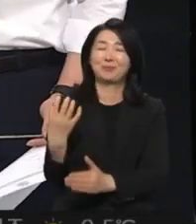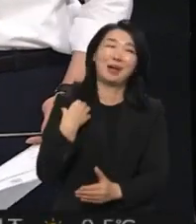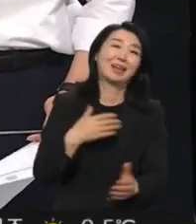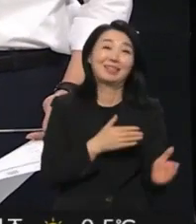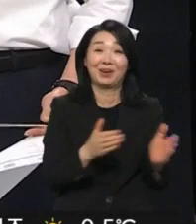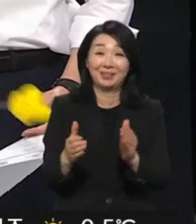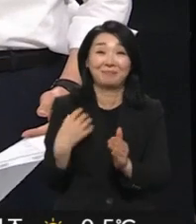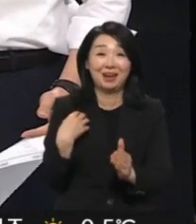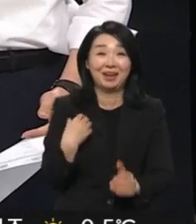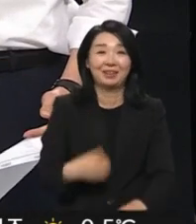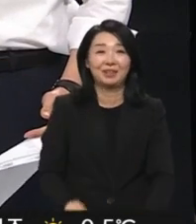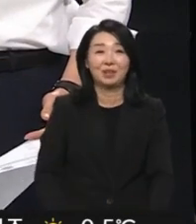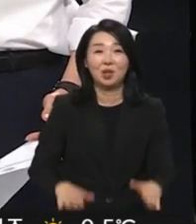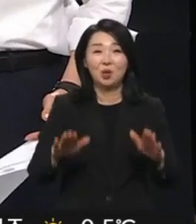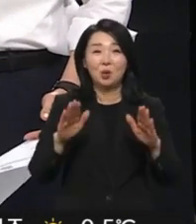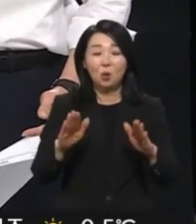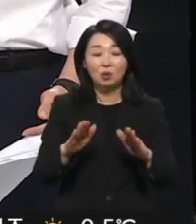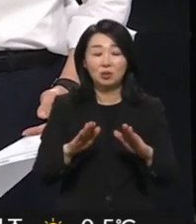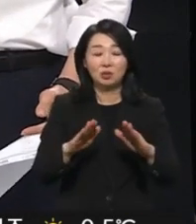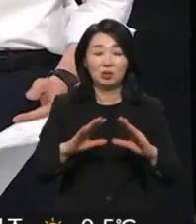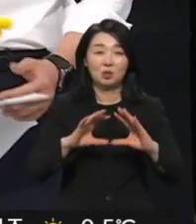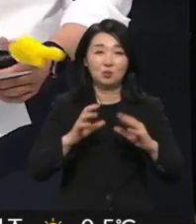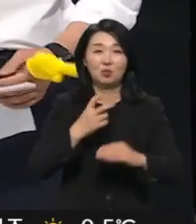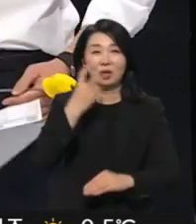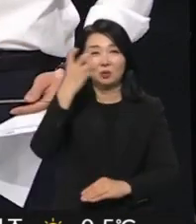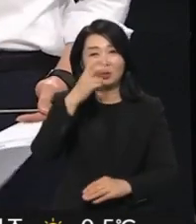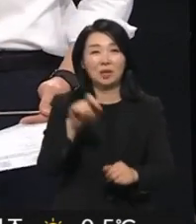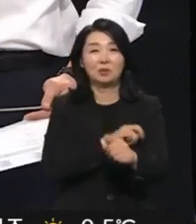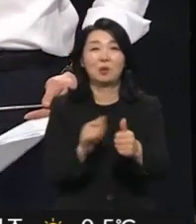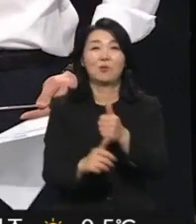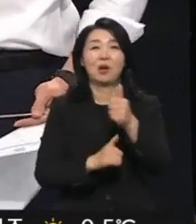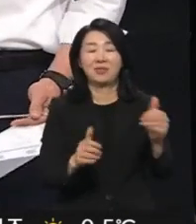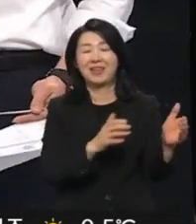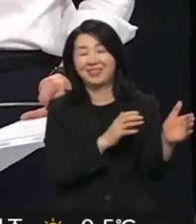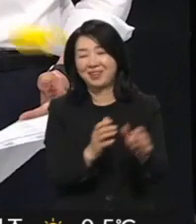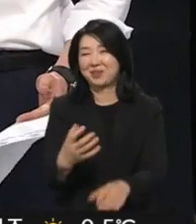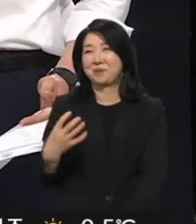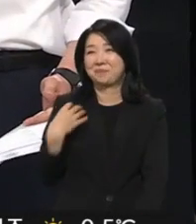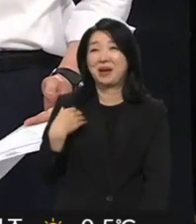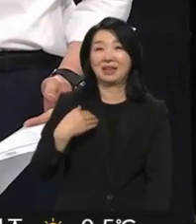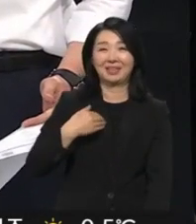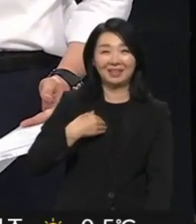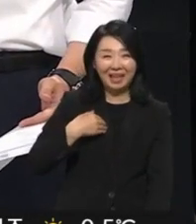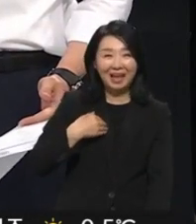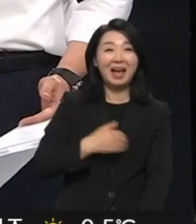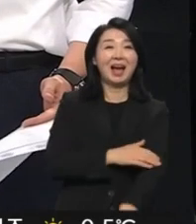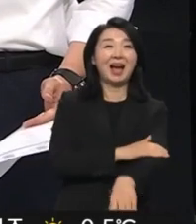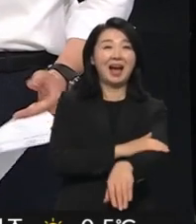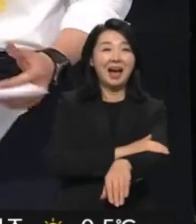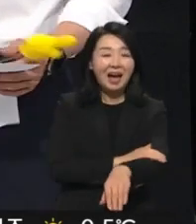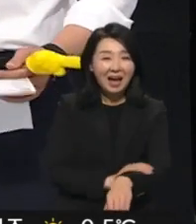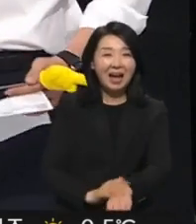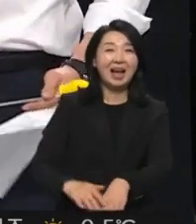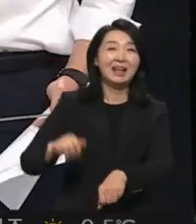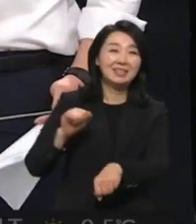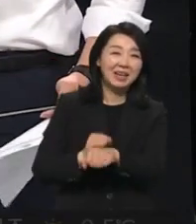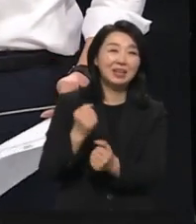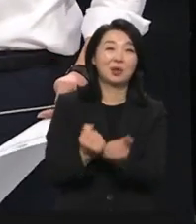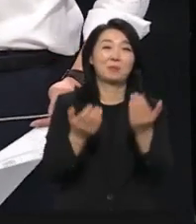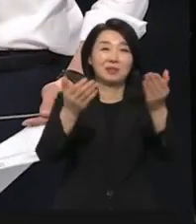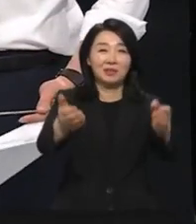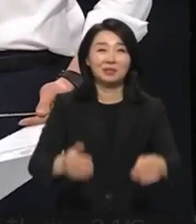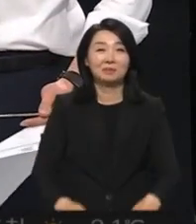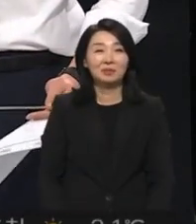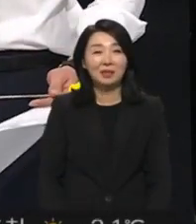정리하곤 했는데요. 오늘 국조특위 내용도 이 정리 종결자 박마커가 알잘 딱깔센으로 풀어드리려고 합니다.